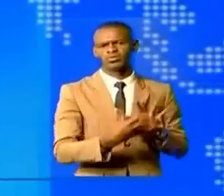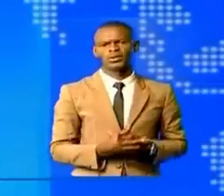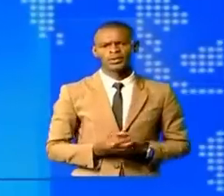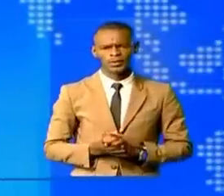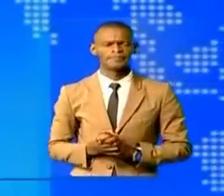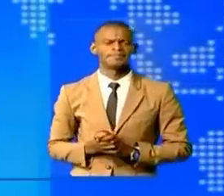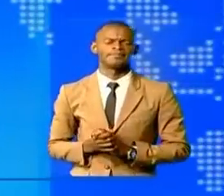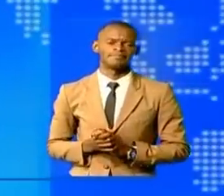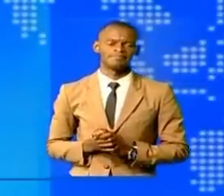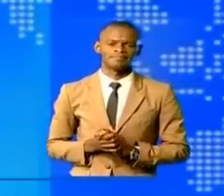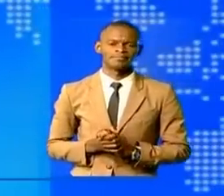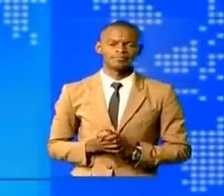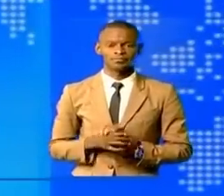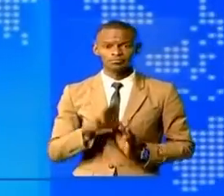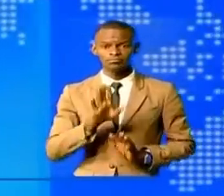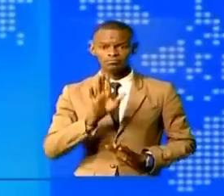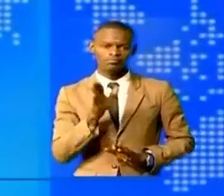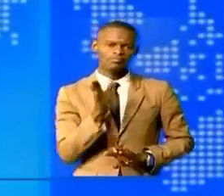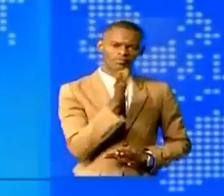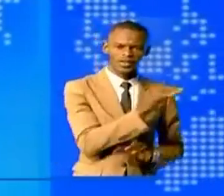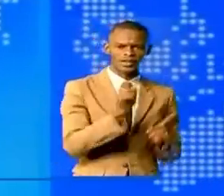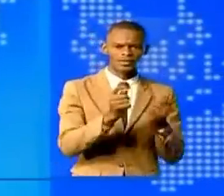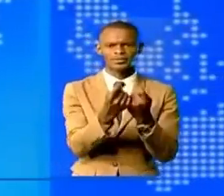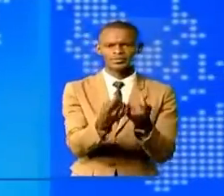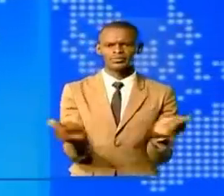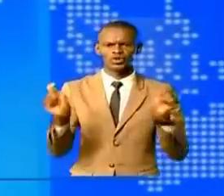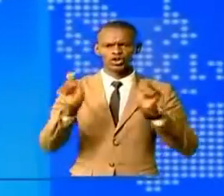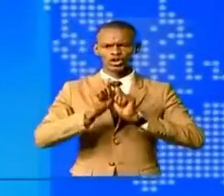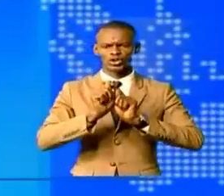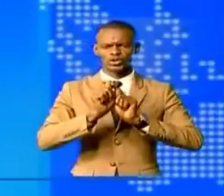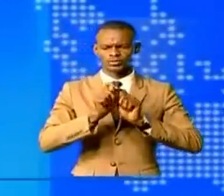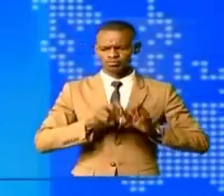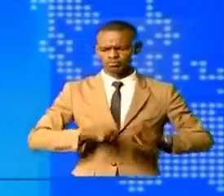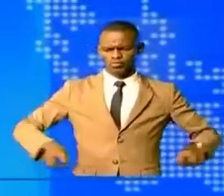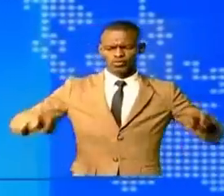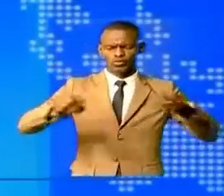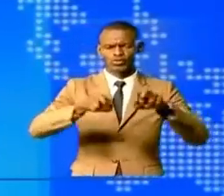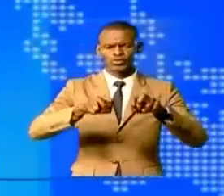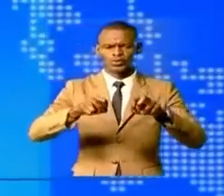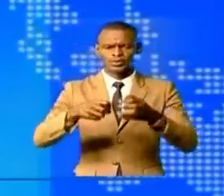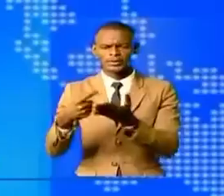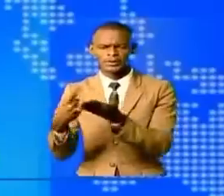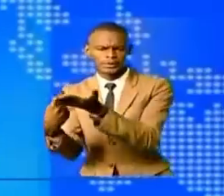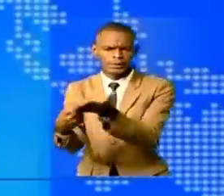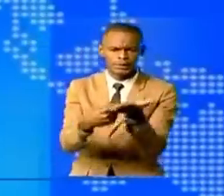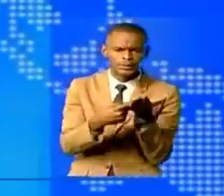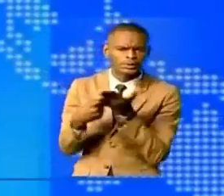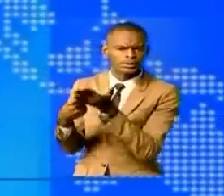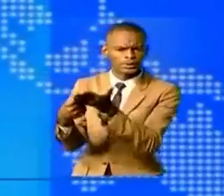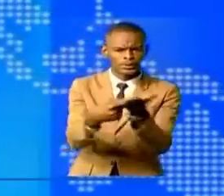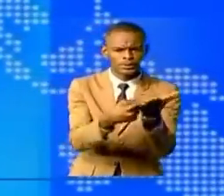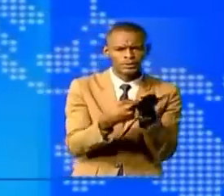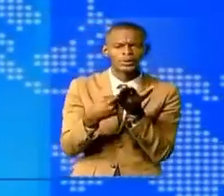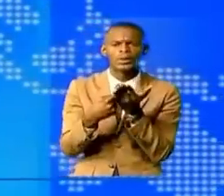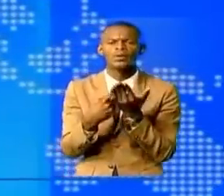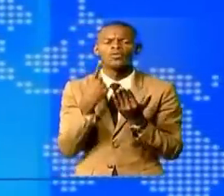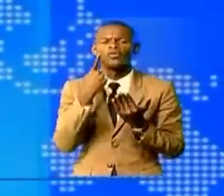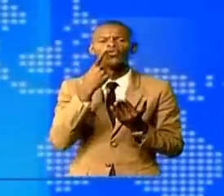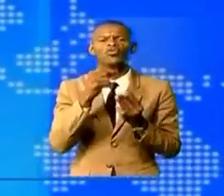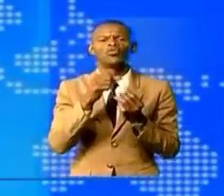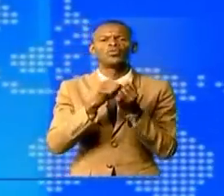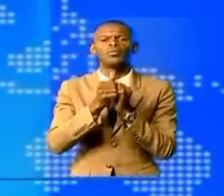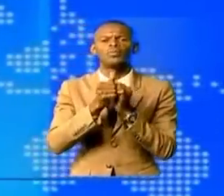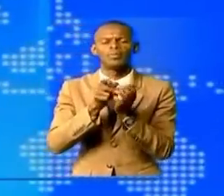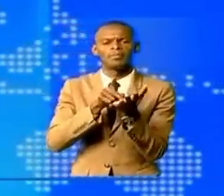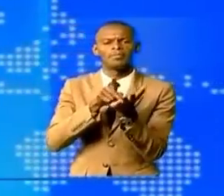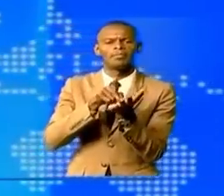Une table ronde du programme d'éducation à la paix est annoncée au Burundi en juin prochain. Il s'agit d'une conférence internationale sur